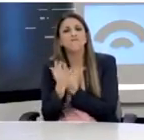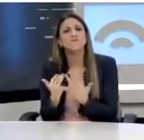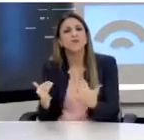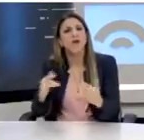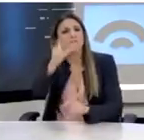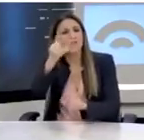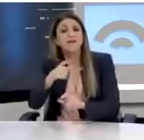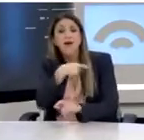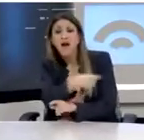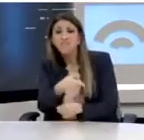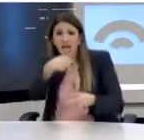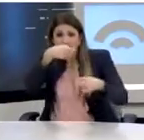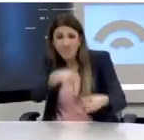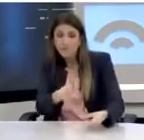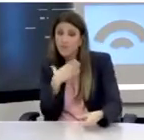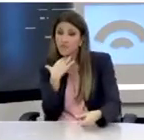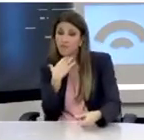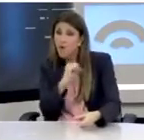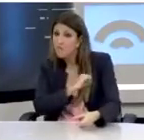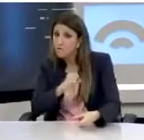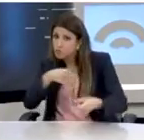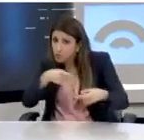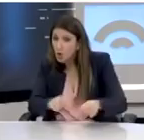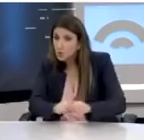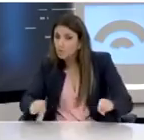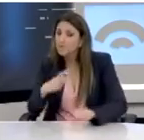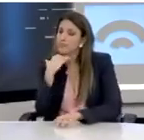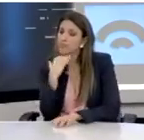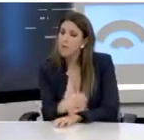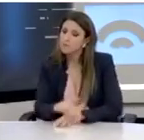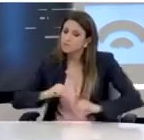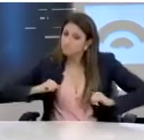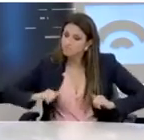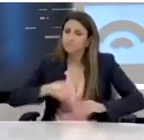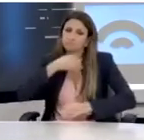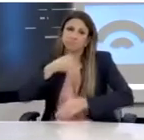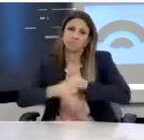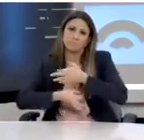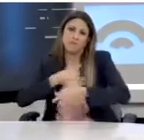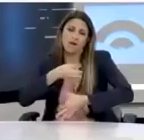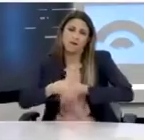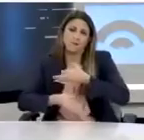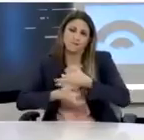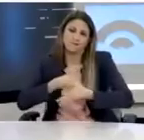δεν εκβιάζονται, δεν εκφοβίζονται, δεν τρομοκρατούνται και μιλούν μονάχα με τη συνείδησή τους.